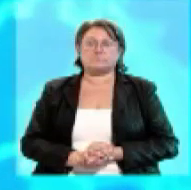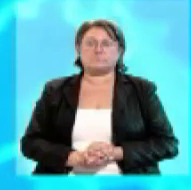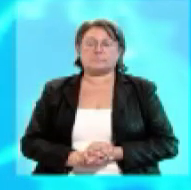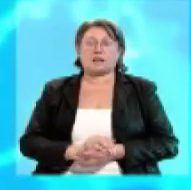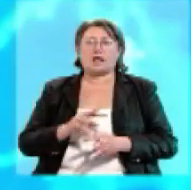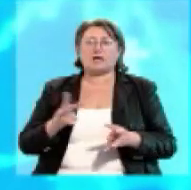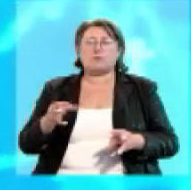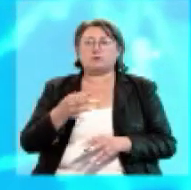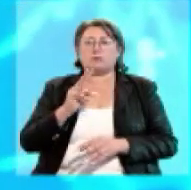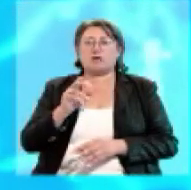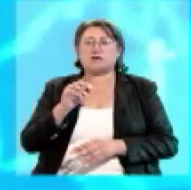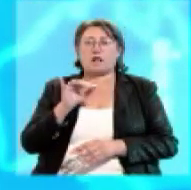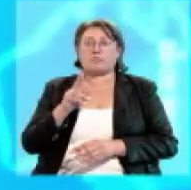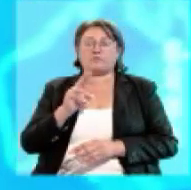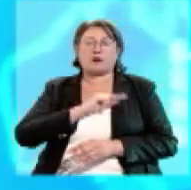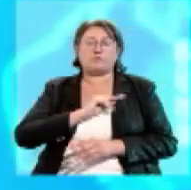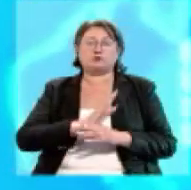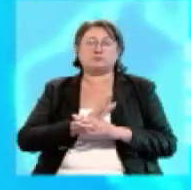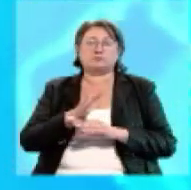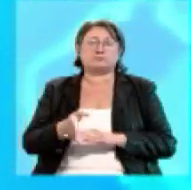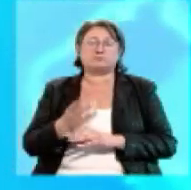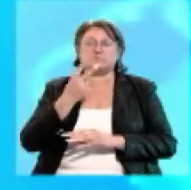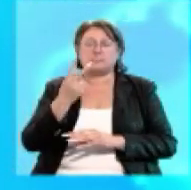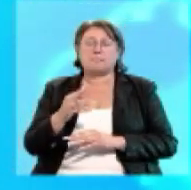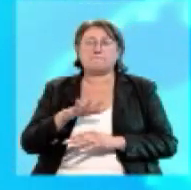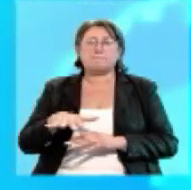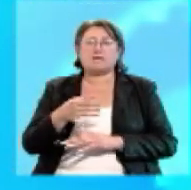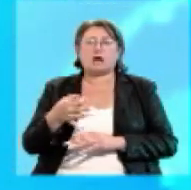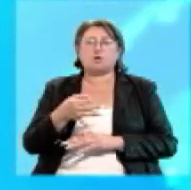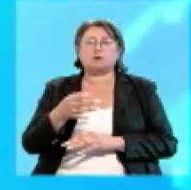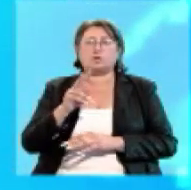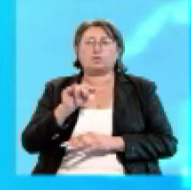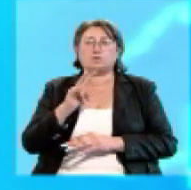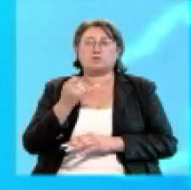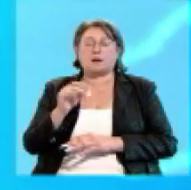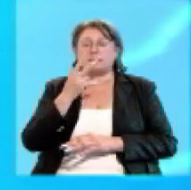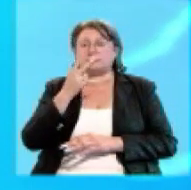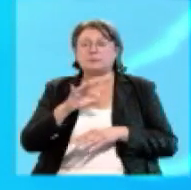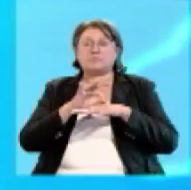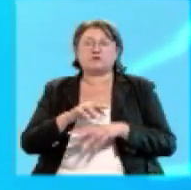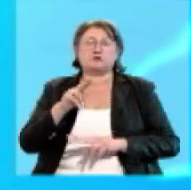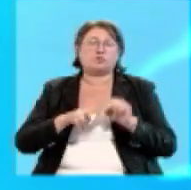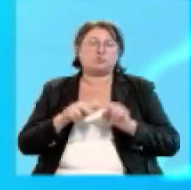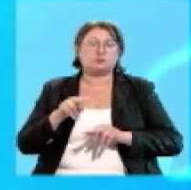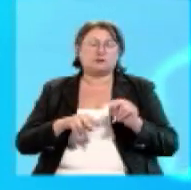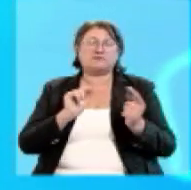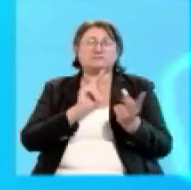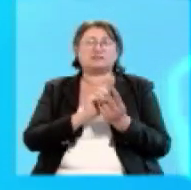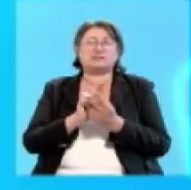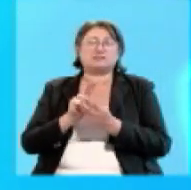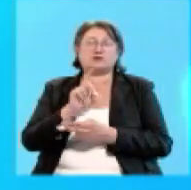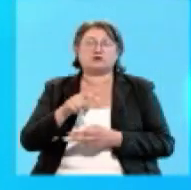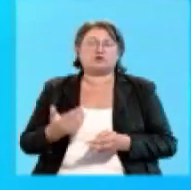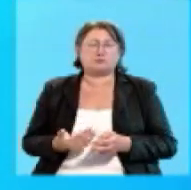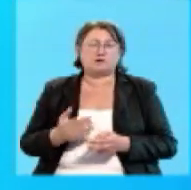Облыс әкімі Құмар Ақсақалов жұмыс сапарымен Қонай шағын ауданында болды. Құрылыс жұмыстарымен танысып, тұрғындармен кездесті.